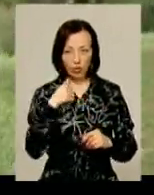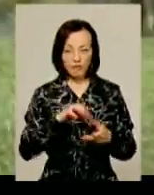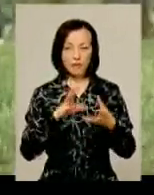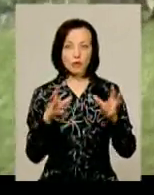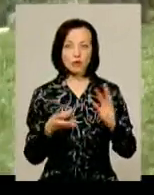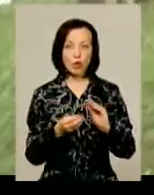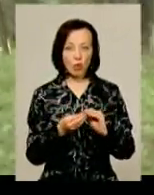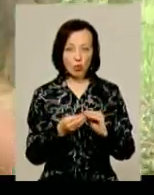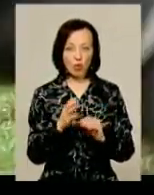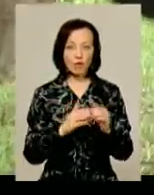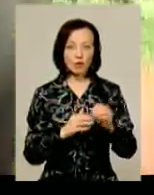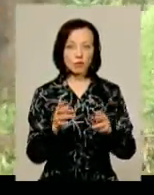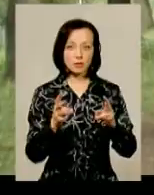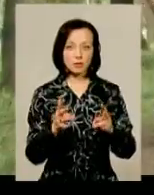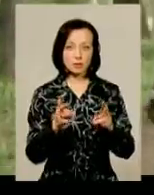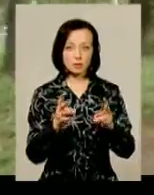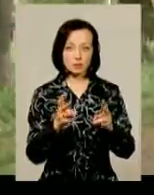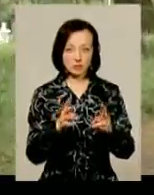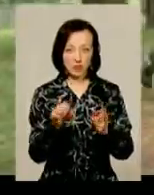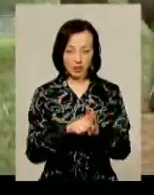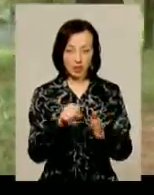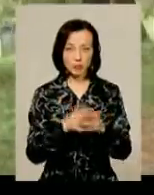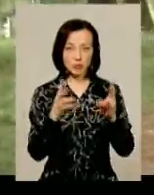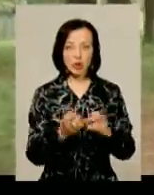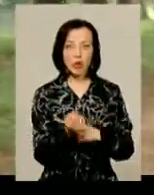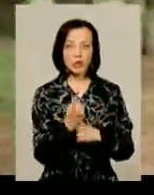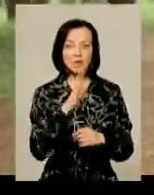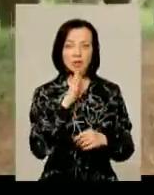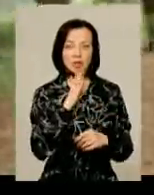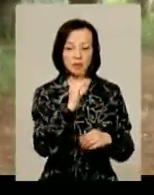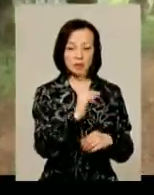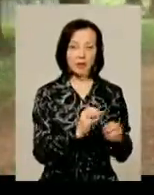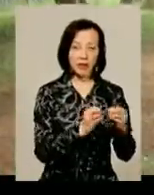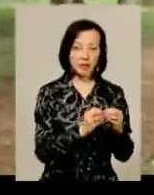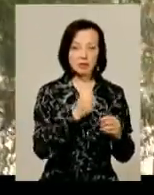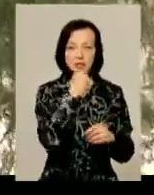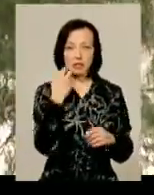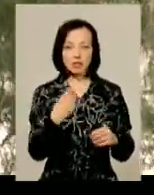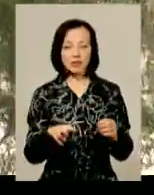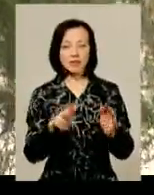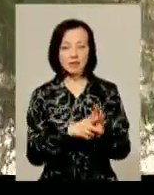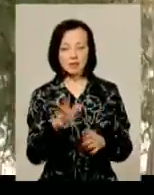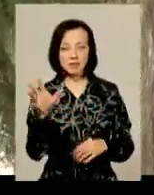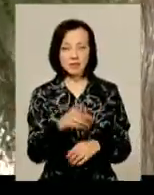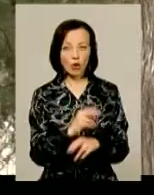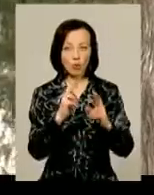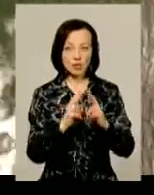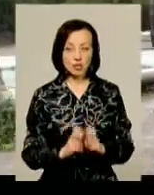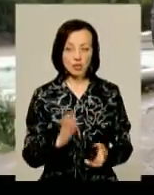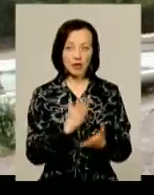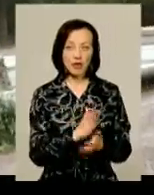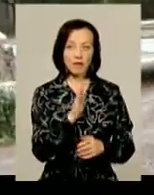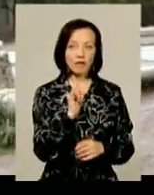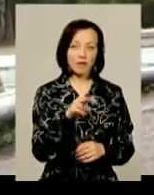від рук зловмисника постраждало 11 дівчат. Наймолодший – 10 років, найстарший – 28. Усіх обстежено на